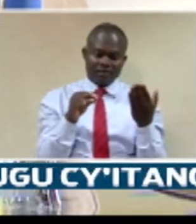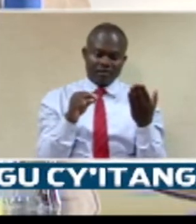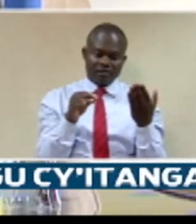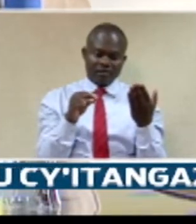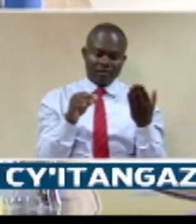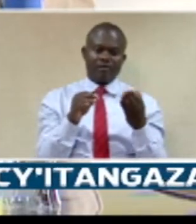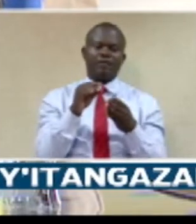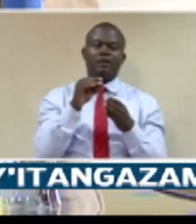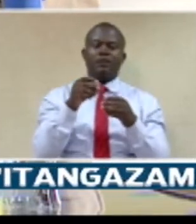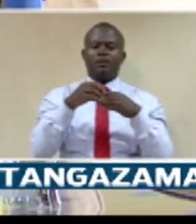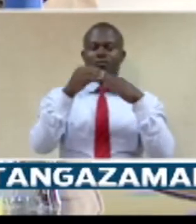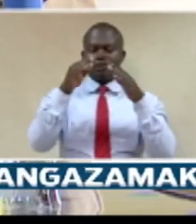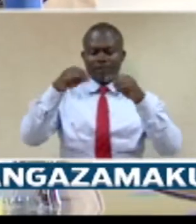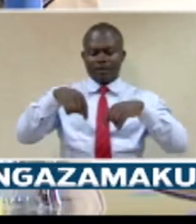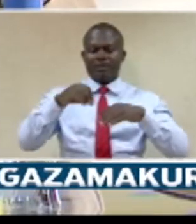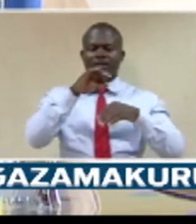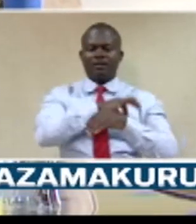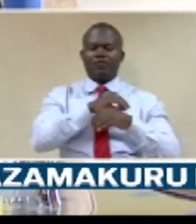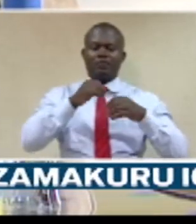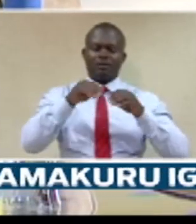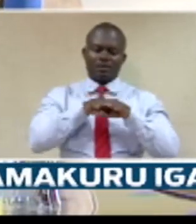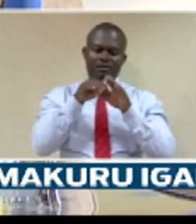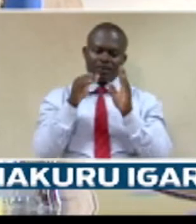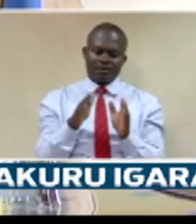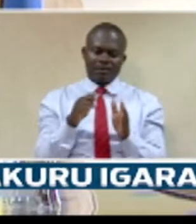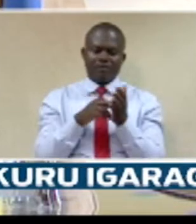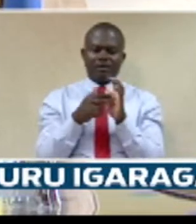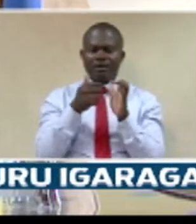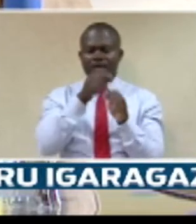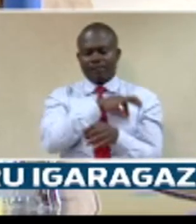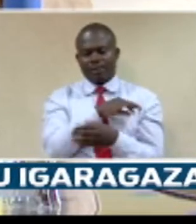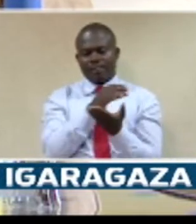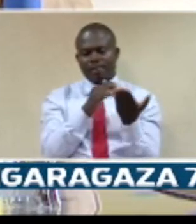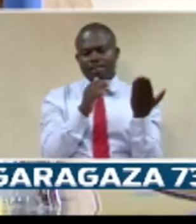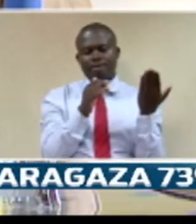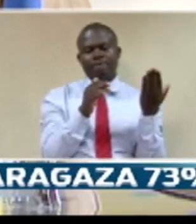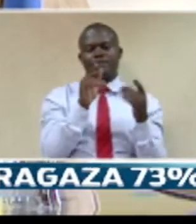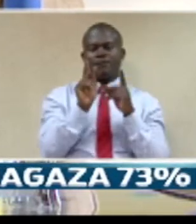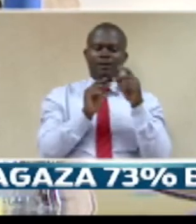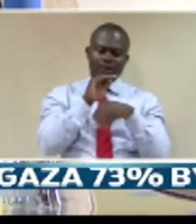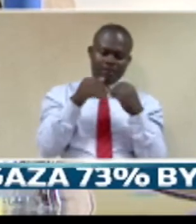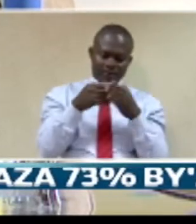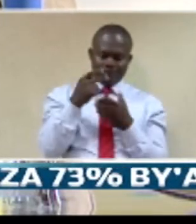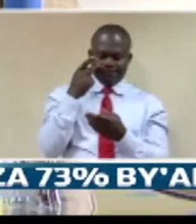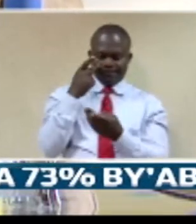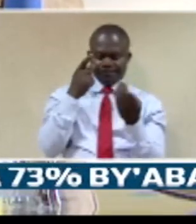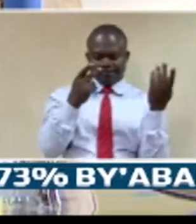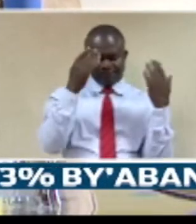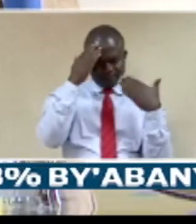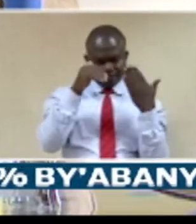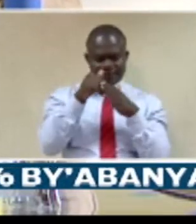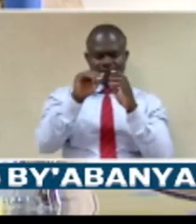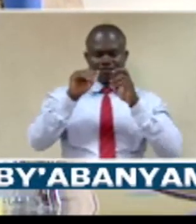ya administration ya hano, ni inyungu y'abanyamuryango. Ni ukuvuga ngo iyo nyungu umwe wese azayigiramo uruhare rwe biturutse